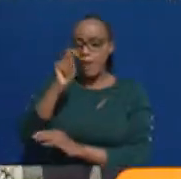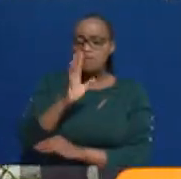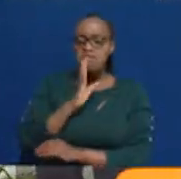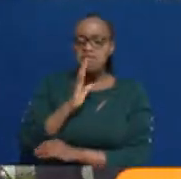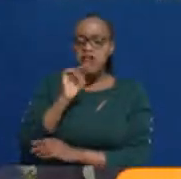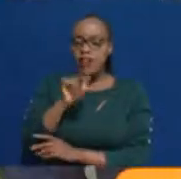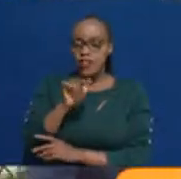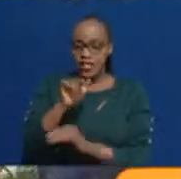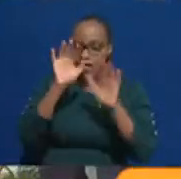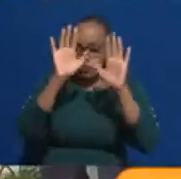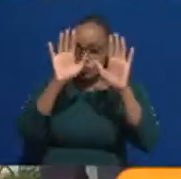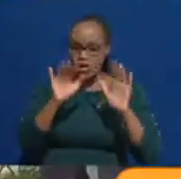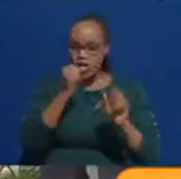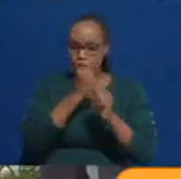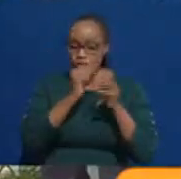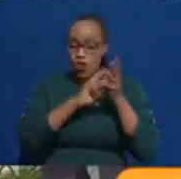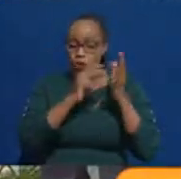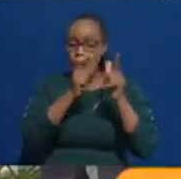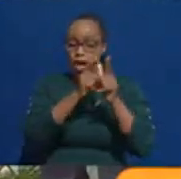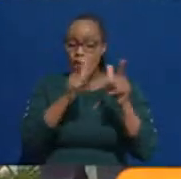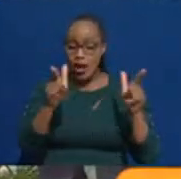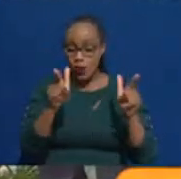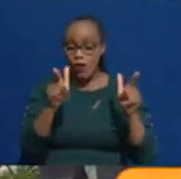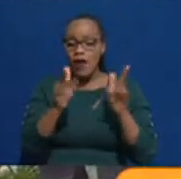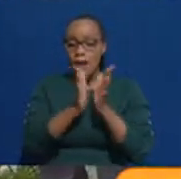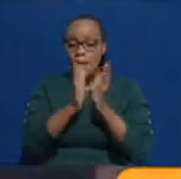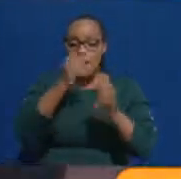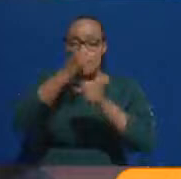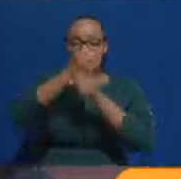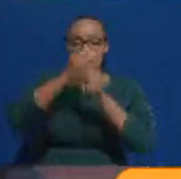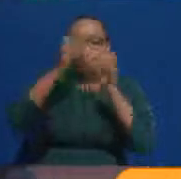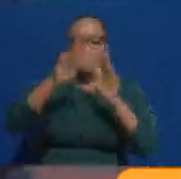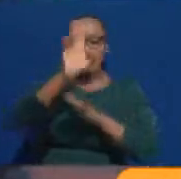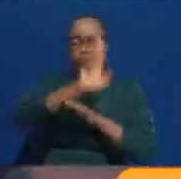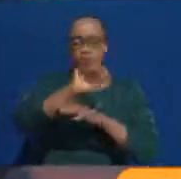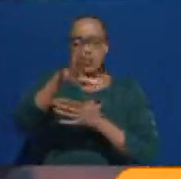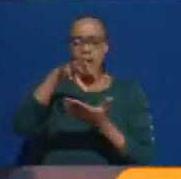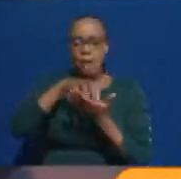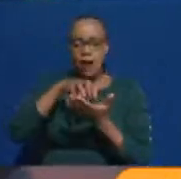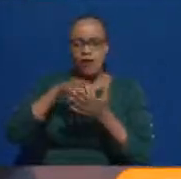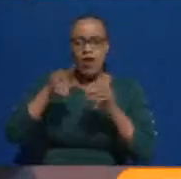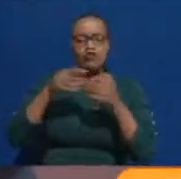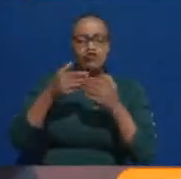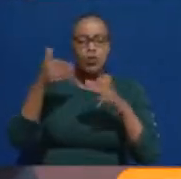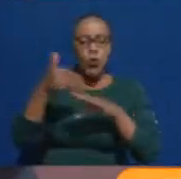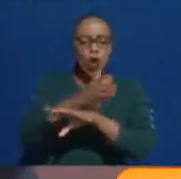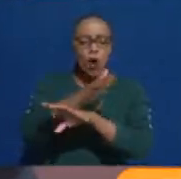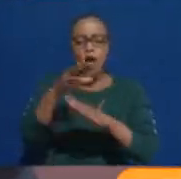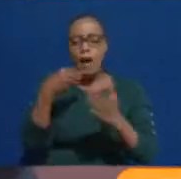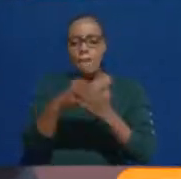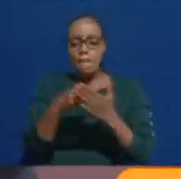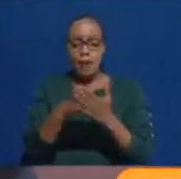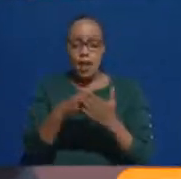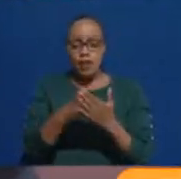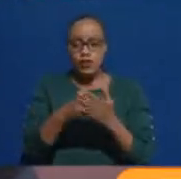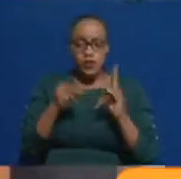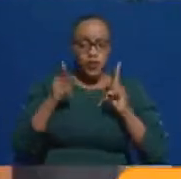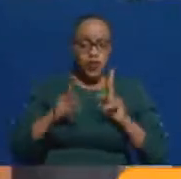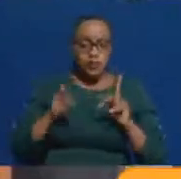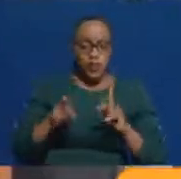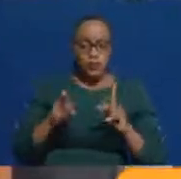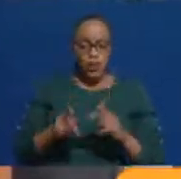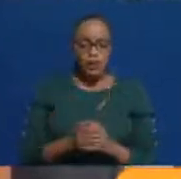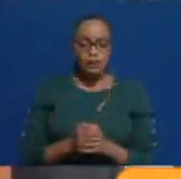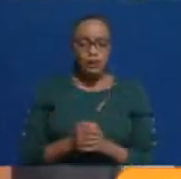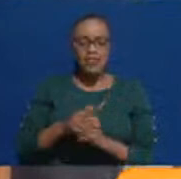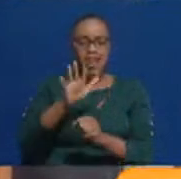mikataba hii, akisema hata ruhusu wafanyikazi wa umma kutumia vyeo vyao kuvuja mali ya umma. That many